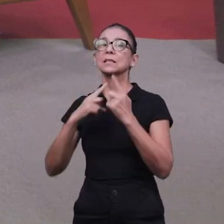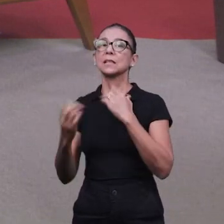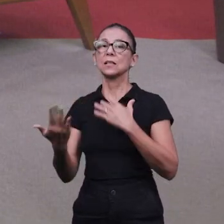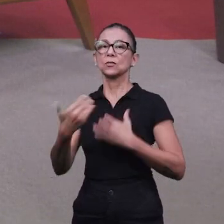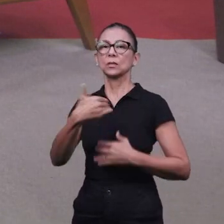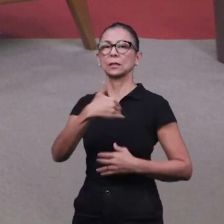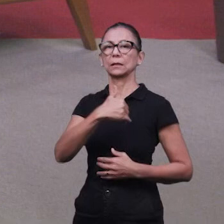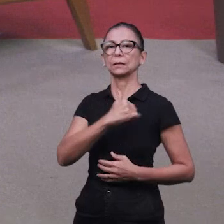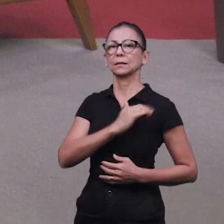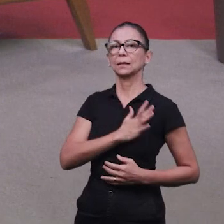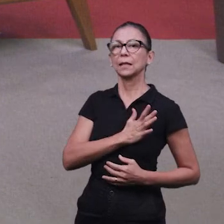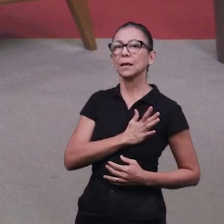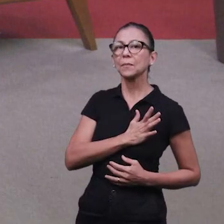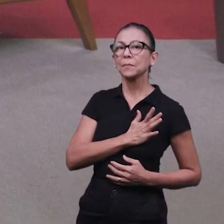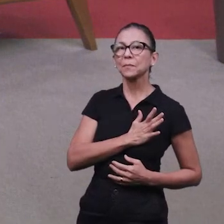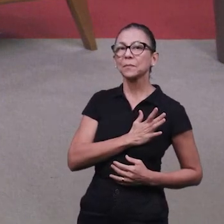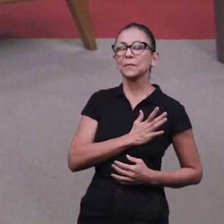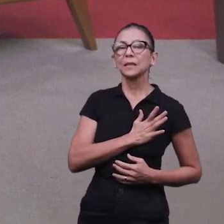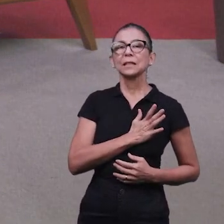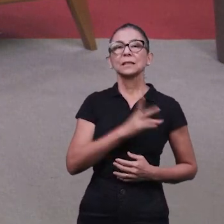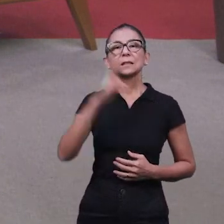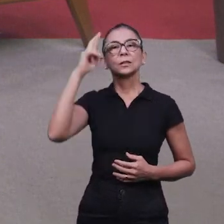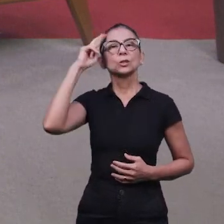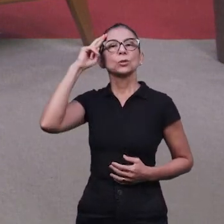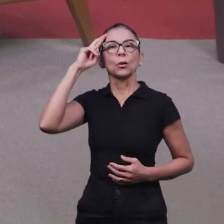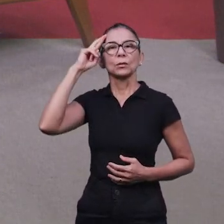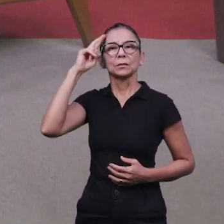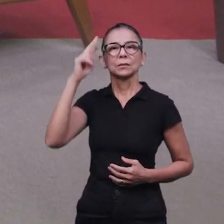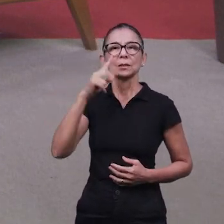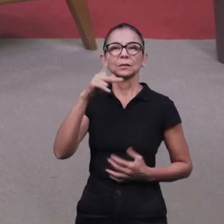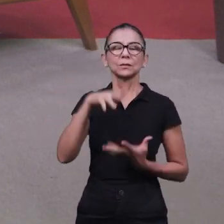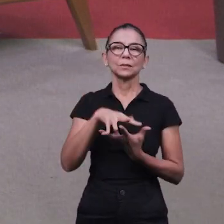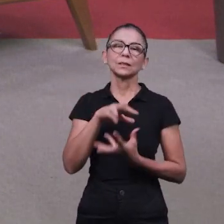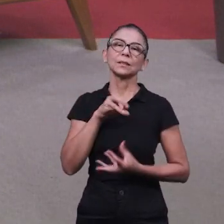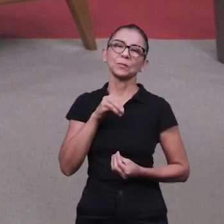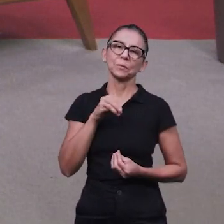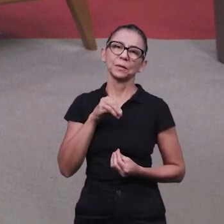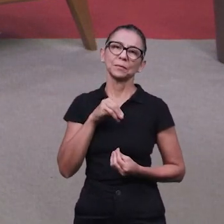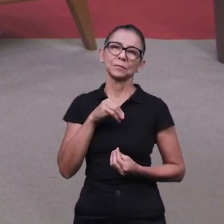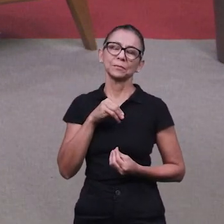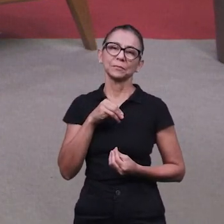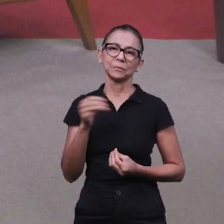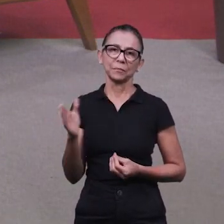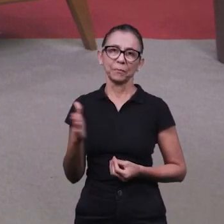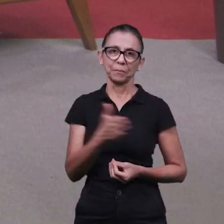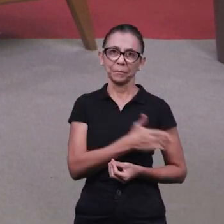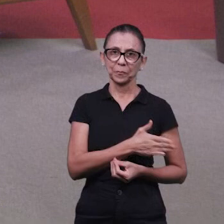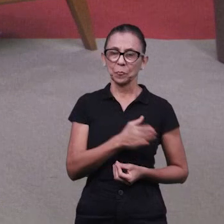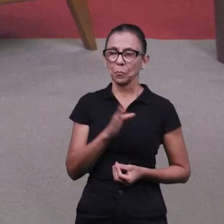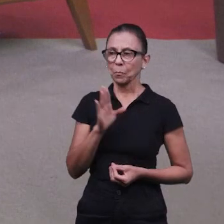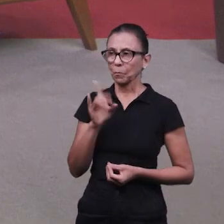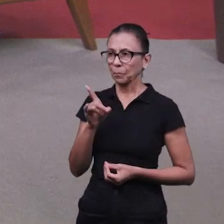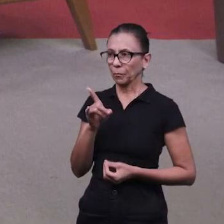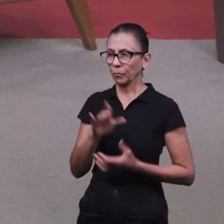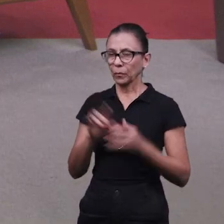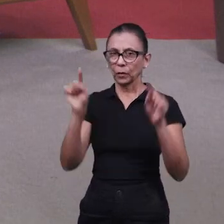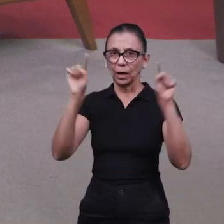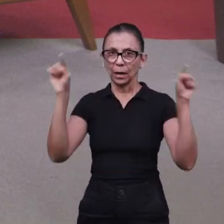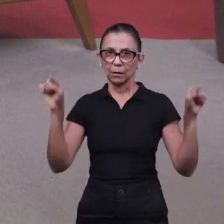son intérieur. Être propriétaire de son âme et de le bénir. Juste faire une